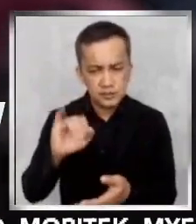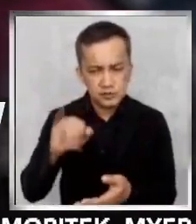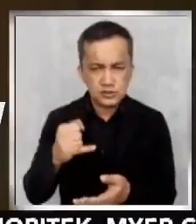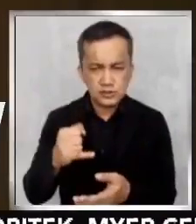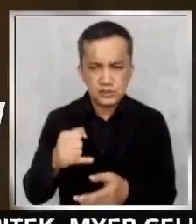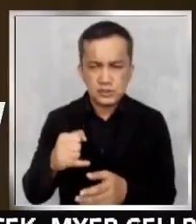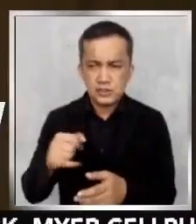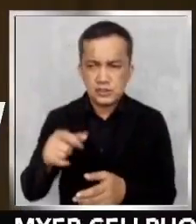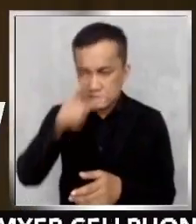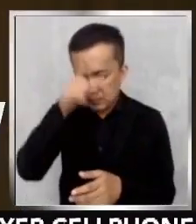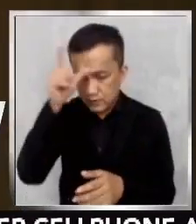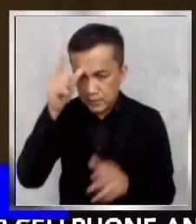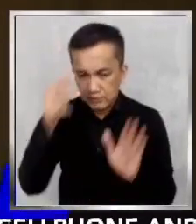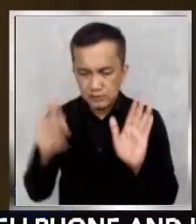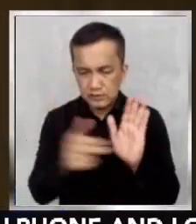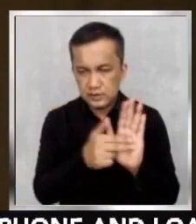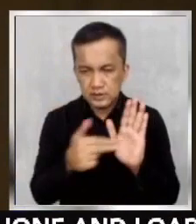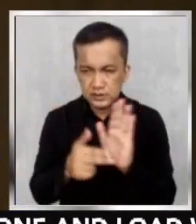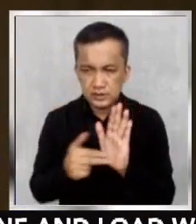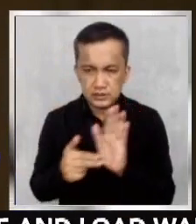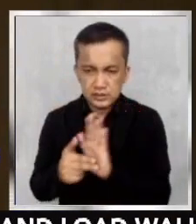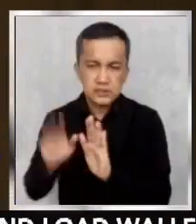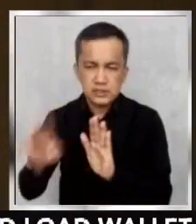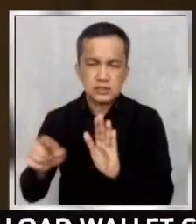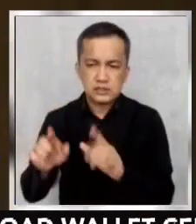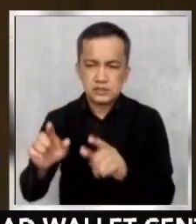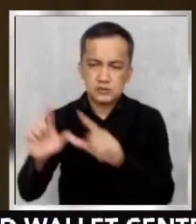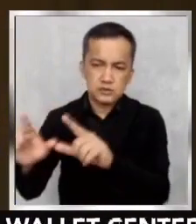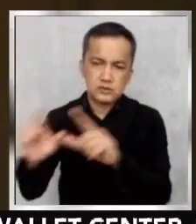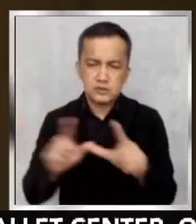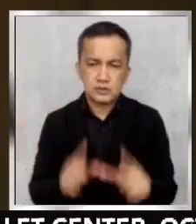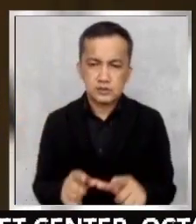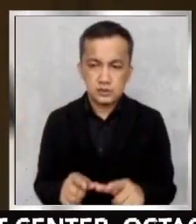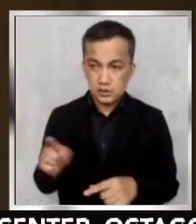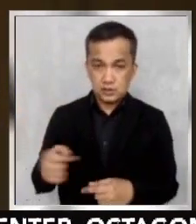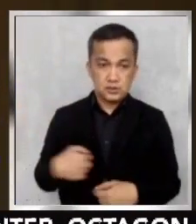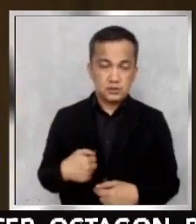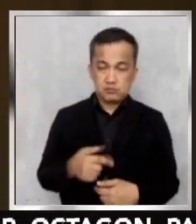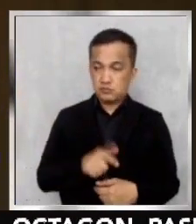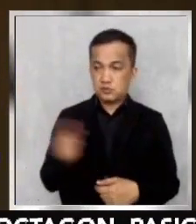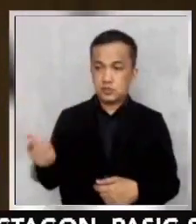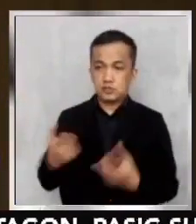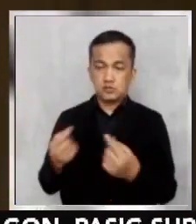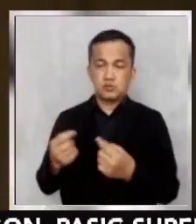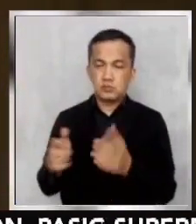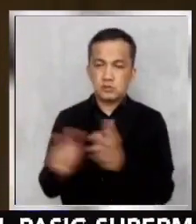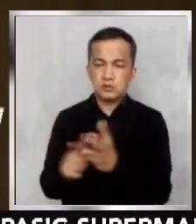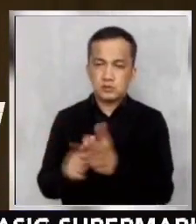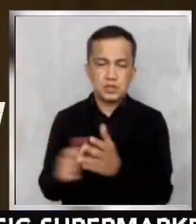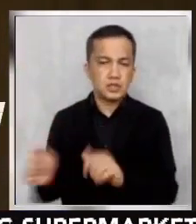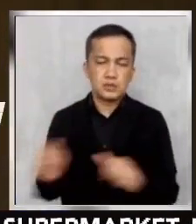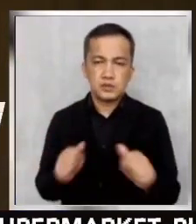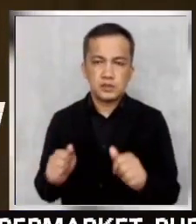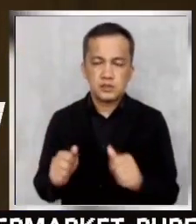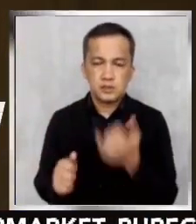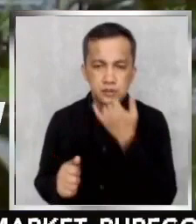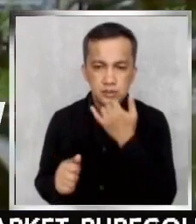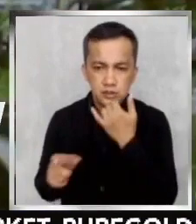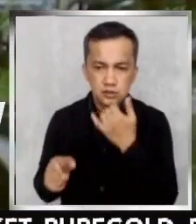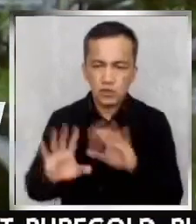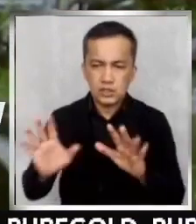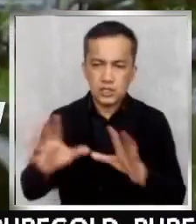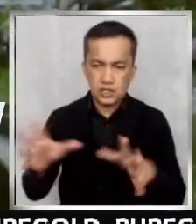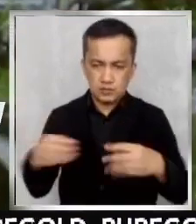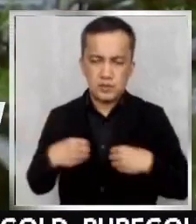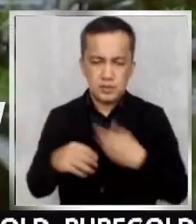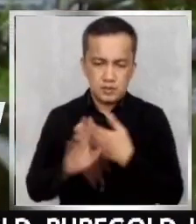ito. Because if they were engaged in any illegal activity, then we should not admit them back into the country.